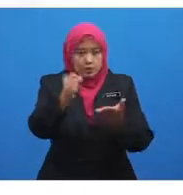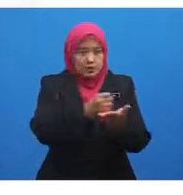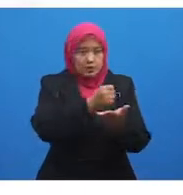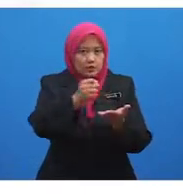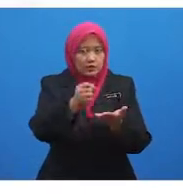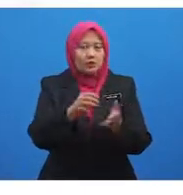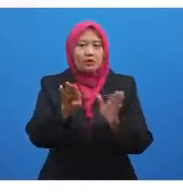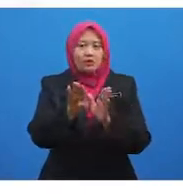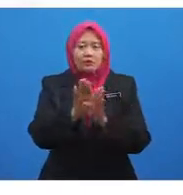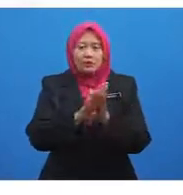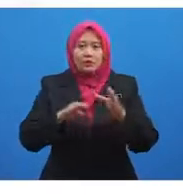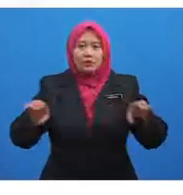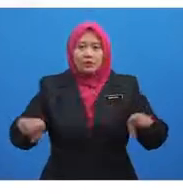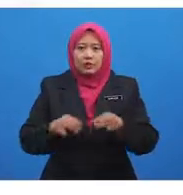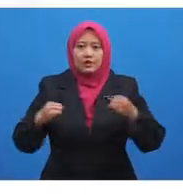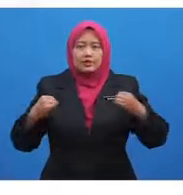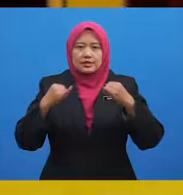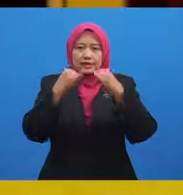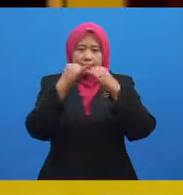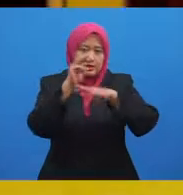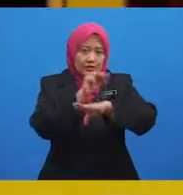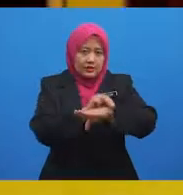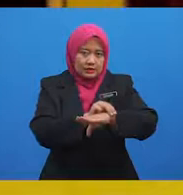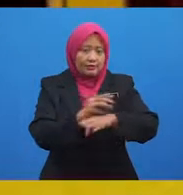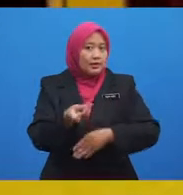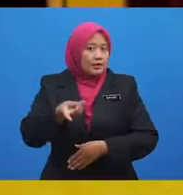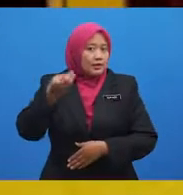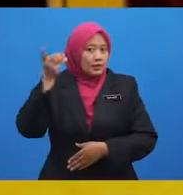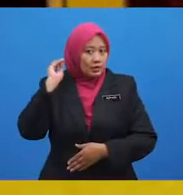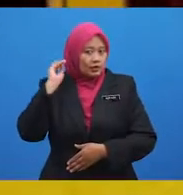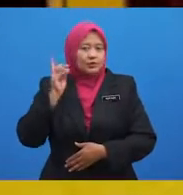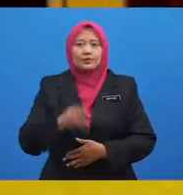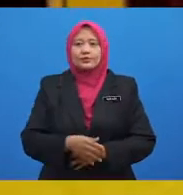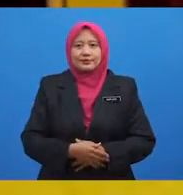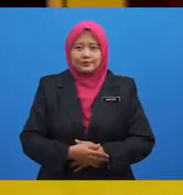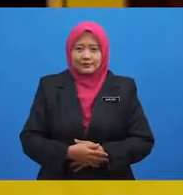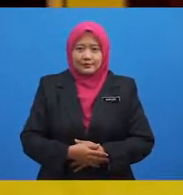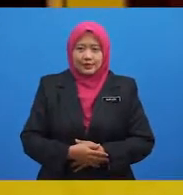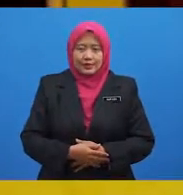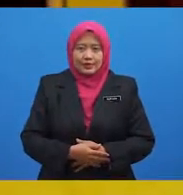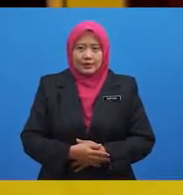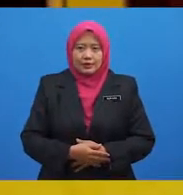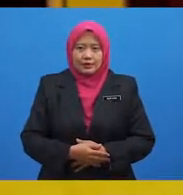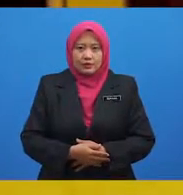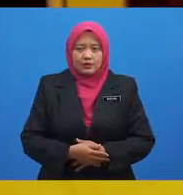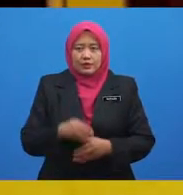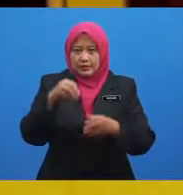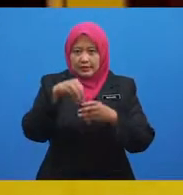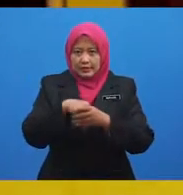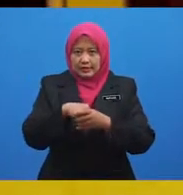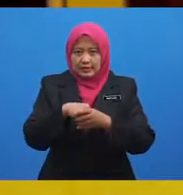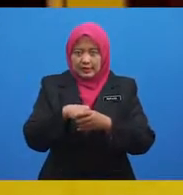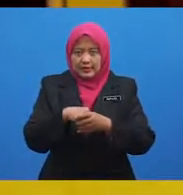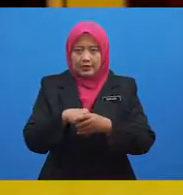istana zaman dahulu yang dimuatkan dalam antologi Sejadah Rindu yang merupakan teks komponen